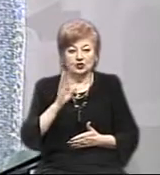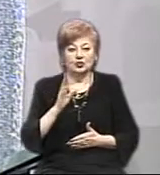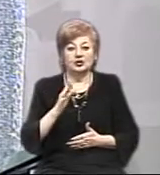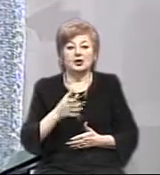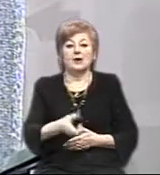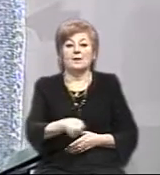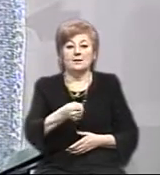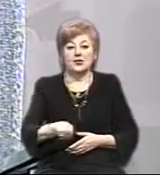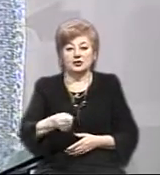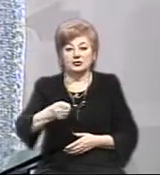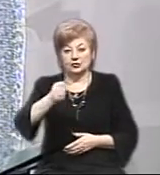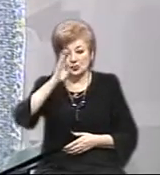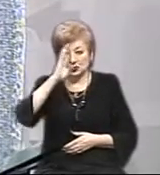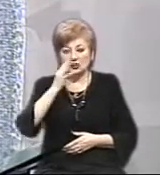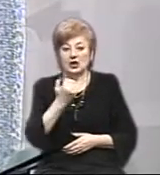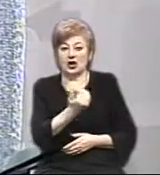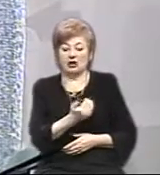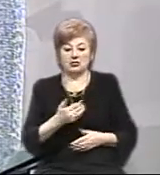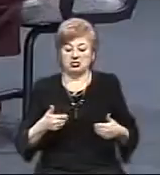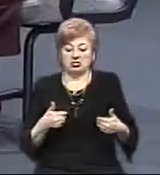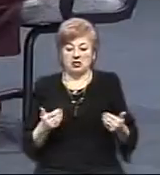руку, з тобою не привітався взагалі.